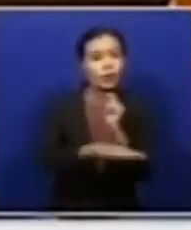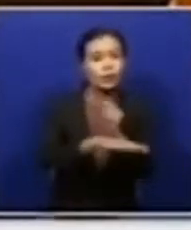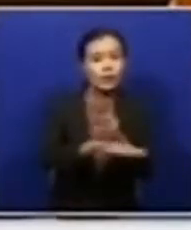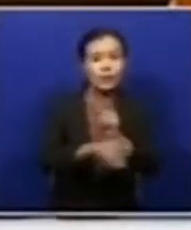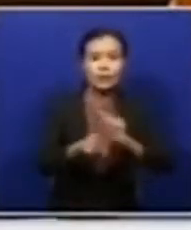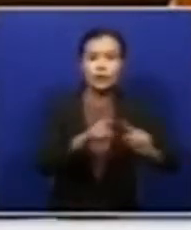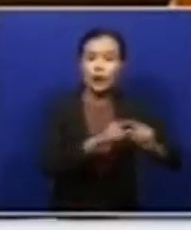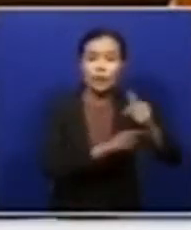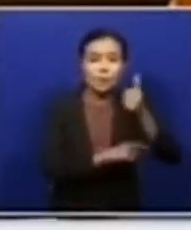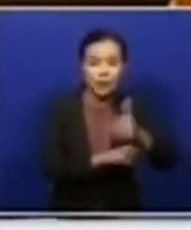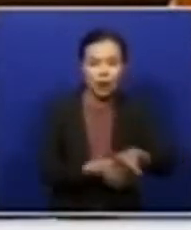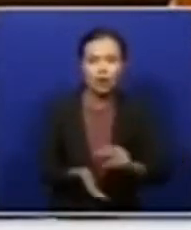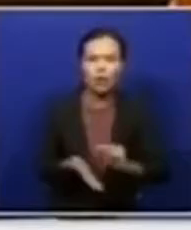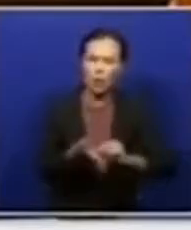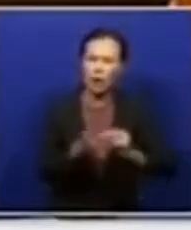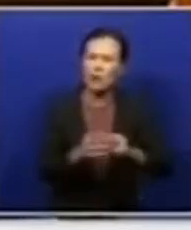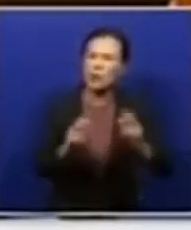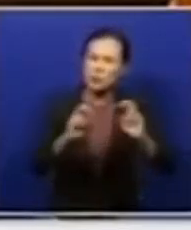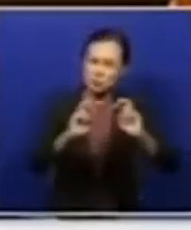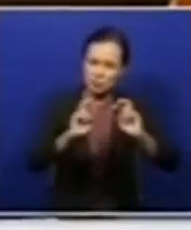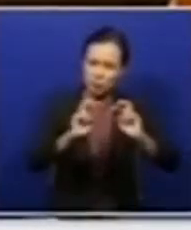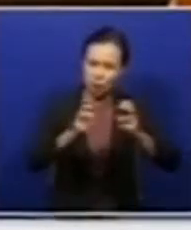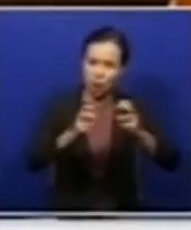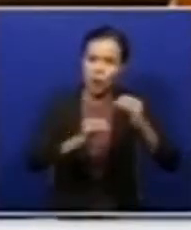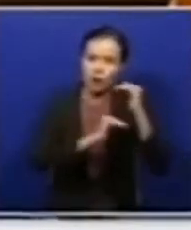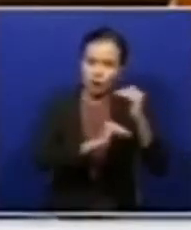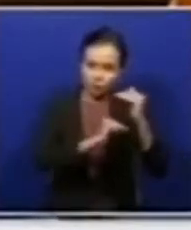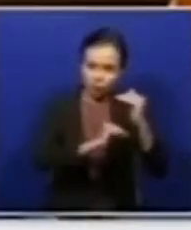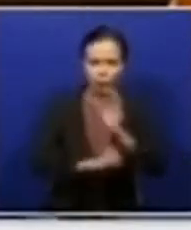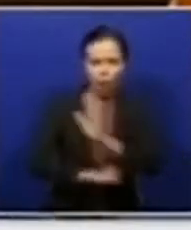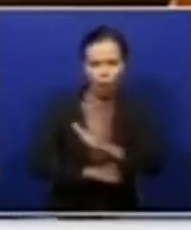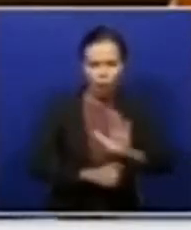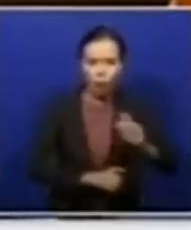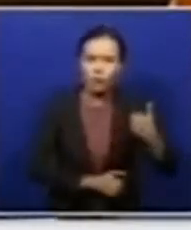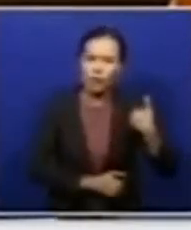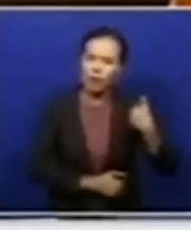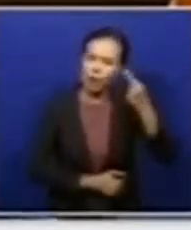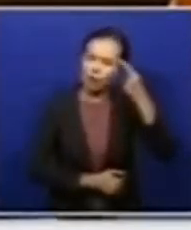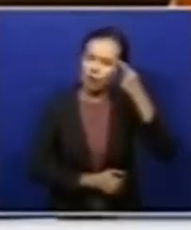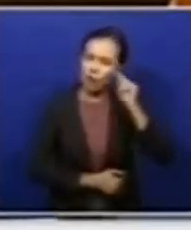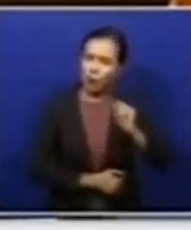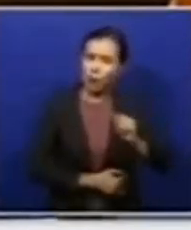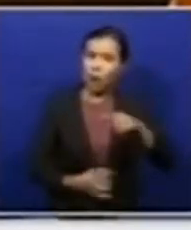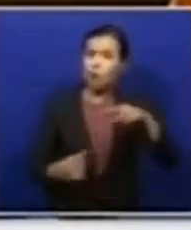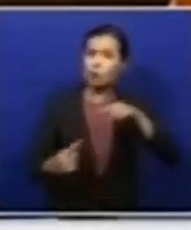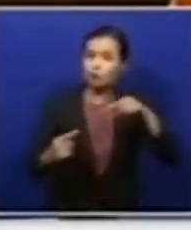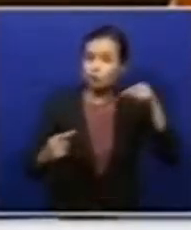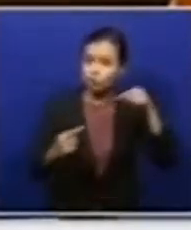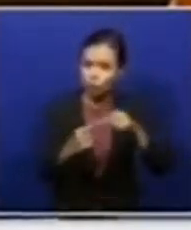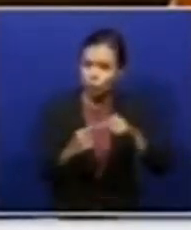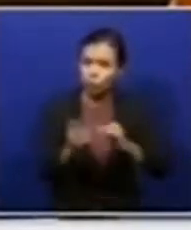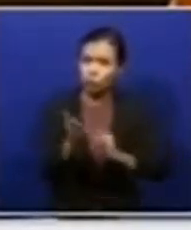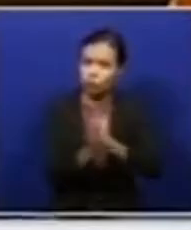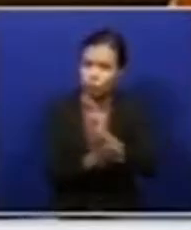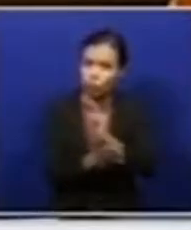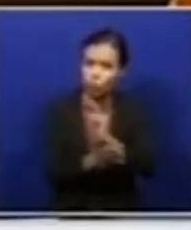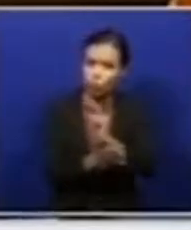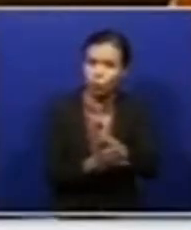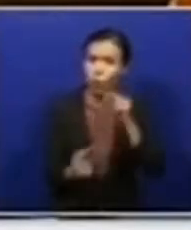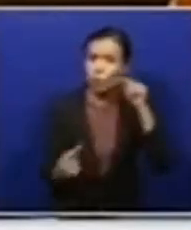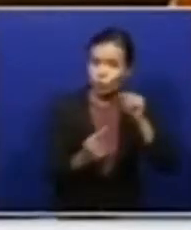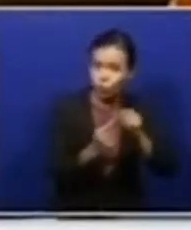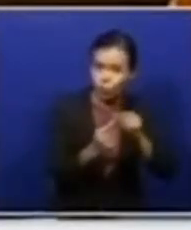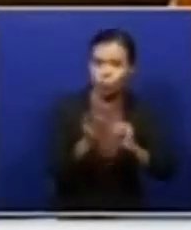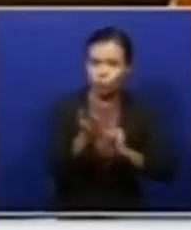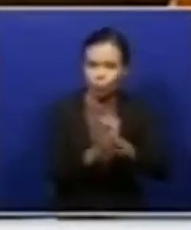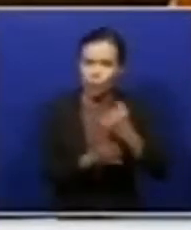างๆก็เป็นข้อจำกัดของเขาเหมือนกันก็เลยผมมองว่าถูกฝาถูกตัวก็อาจจะเรียกได้ว่าถูกฝาถูกบาง